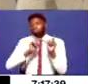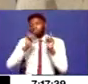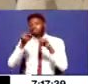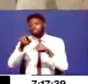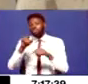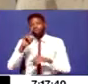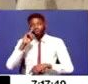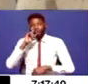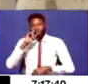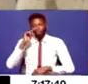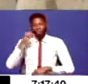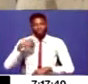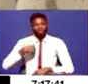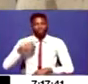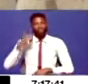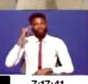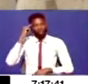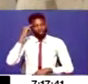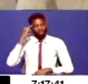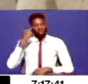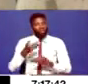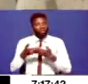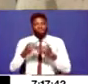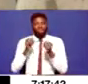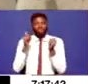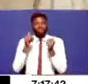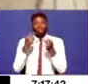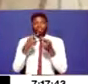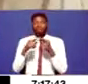2 nikaona hiyo kupumua bado inazidi.